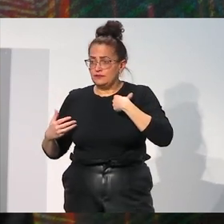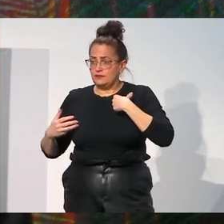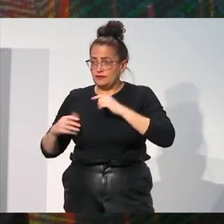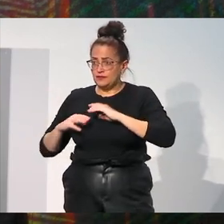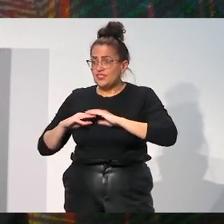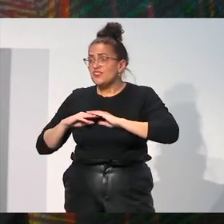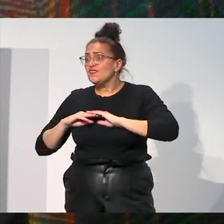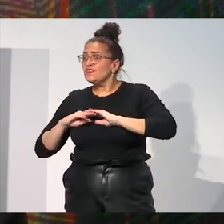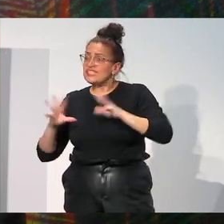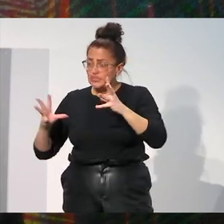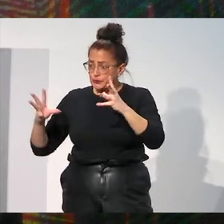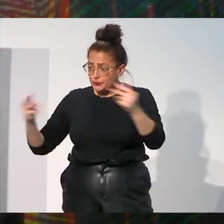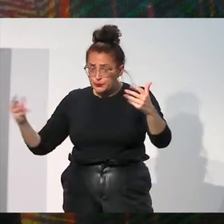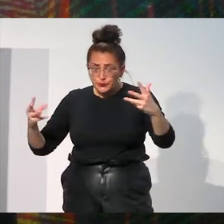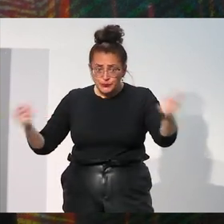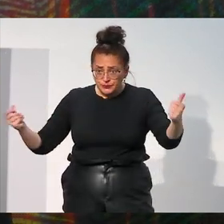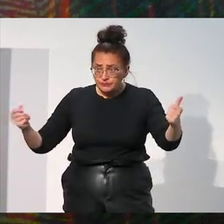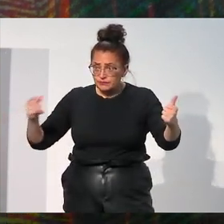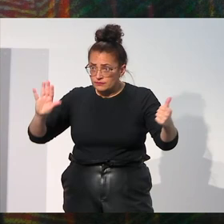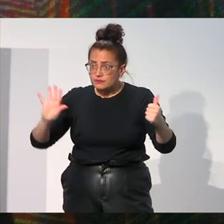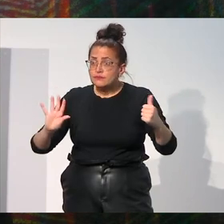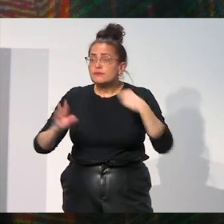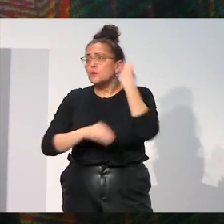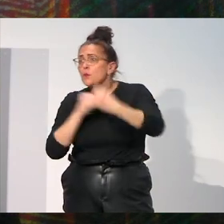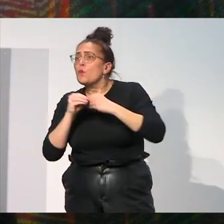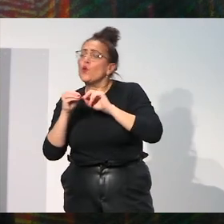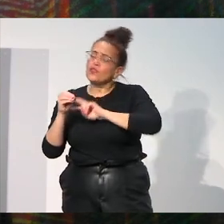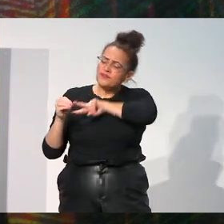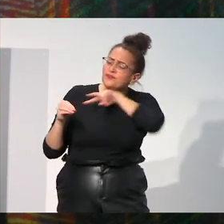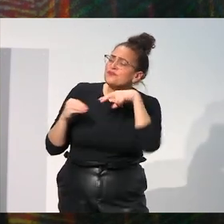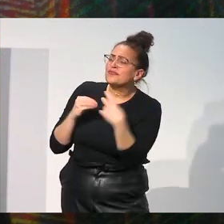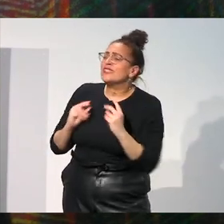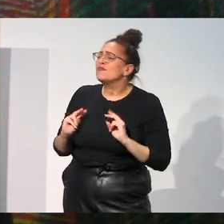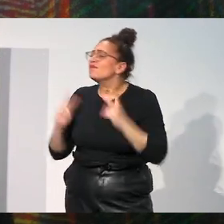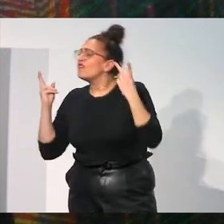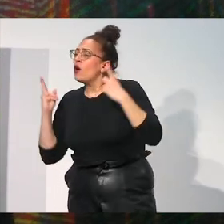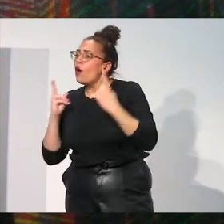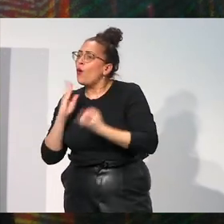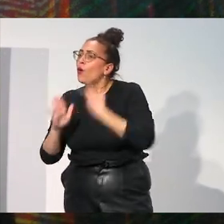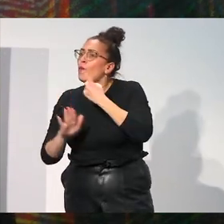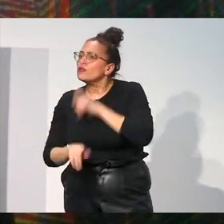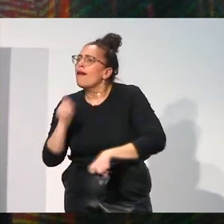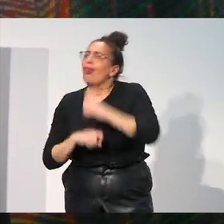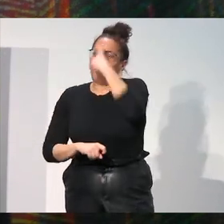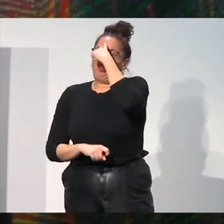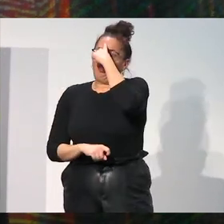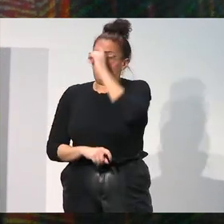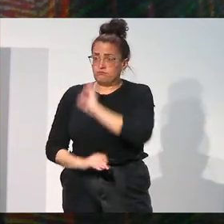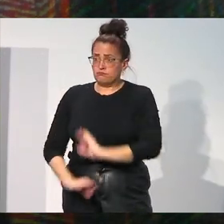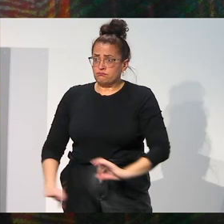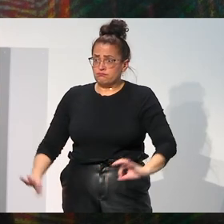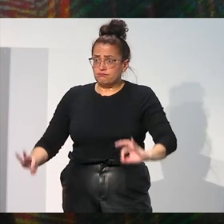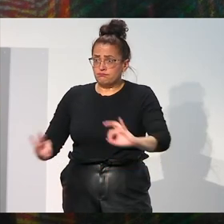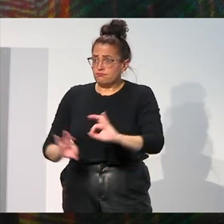être, aucune, rien de vivant au monde ne vous rappellera cette forme-là. Il n'y aura plus aucun être